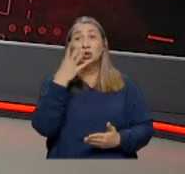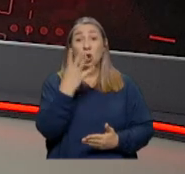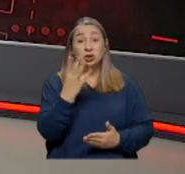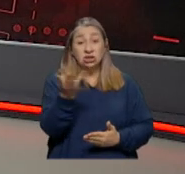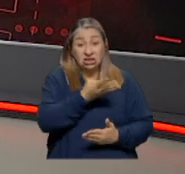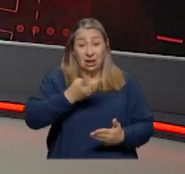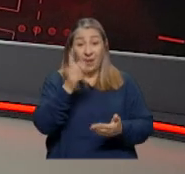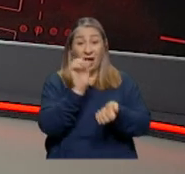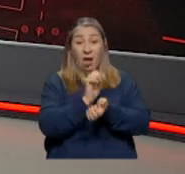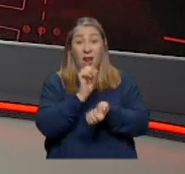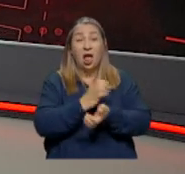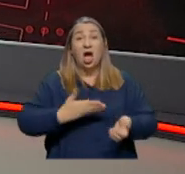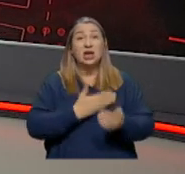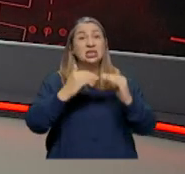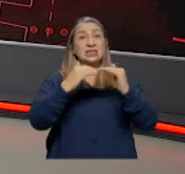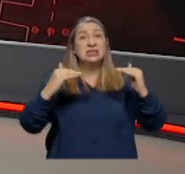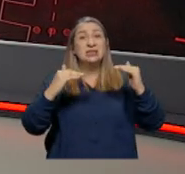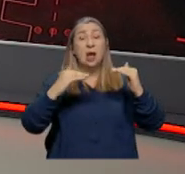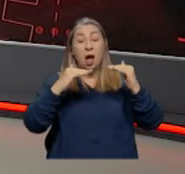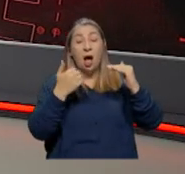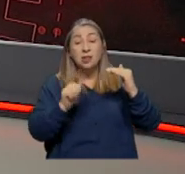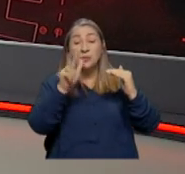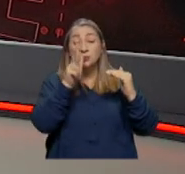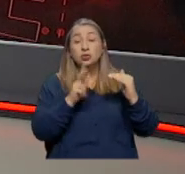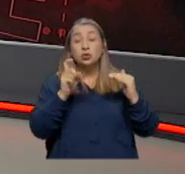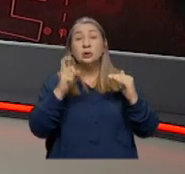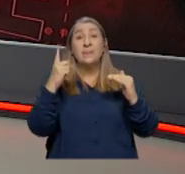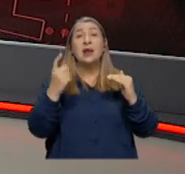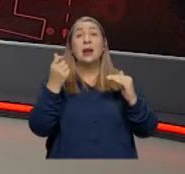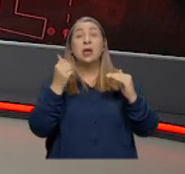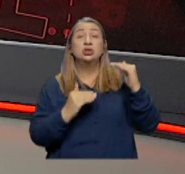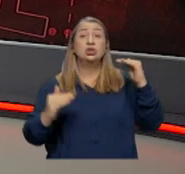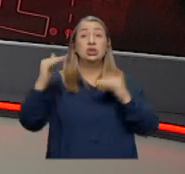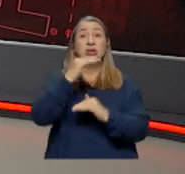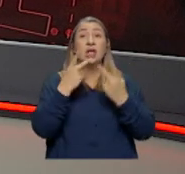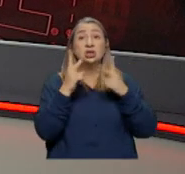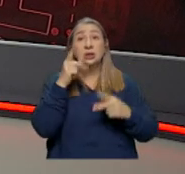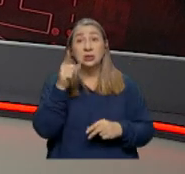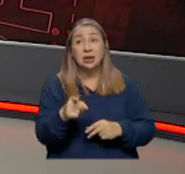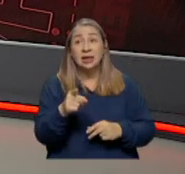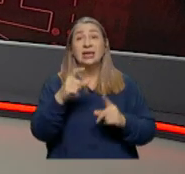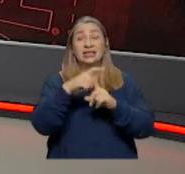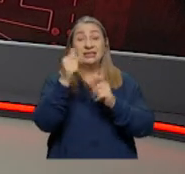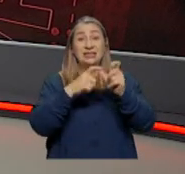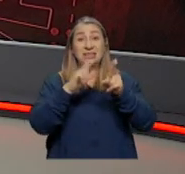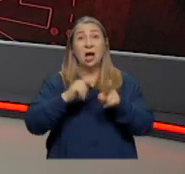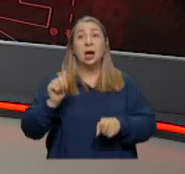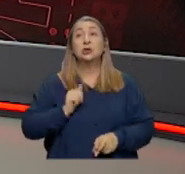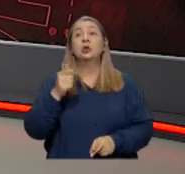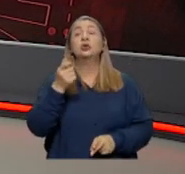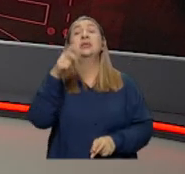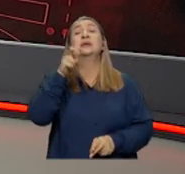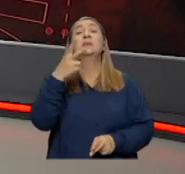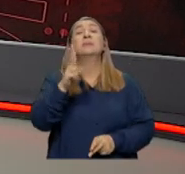dört kişilik bir ailenin açlık sınırının 6300 11 liraya çıktığını açıkladı disk Asgari